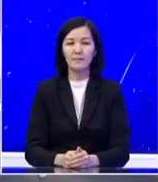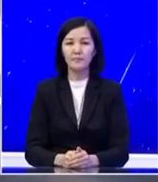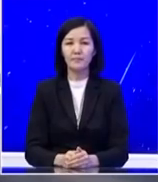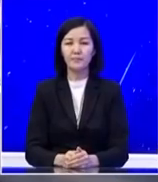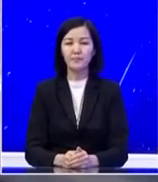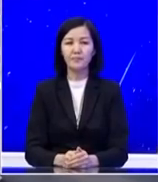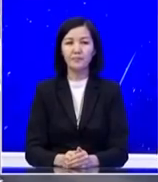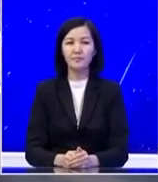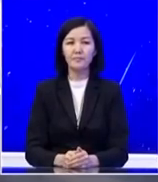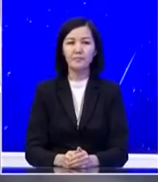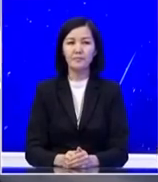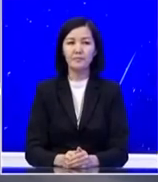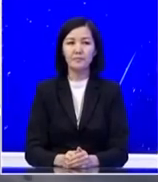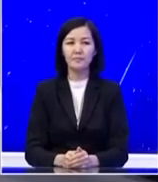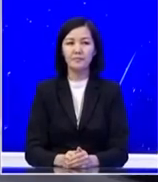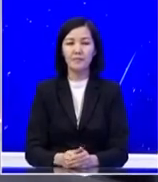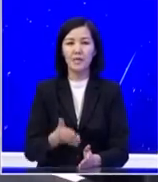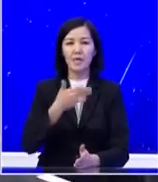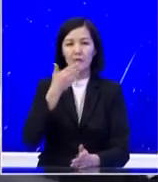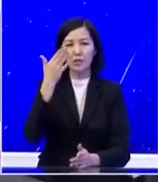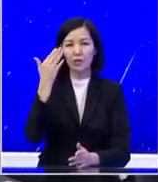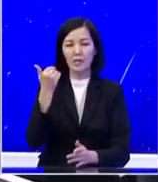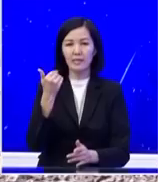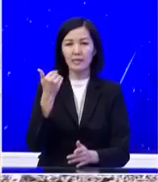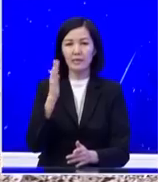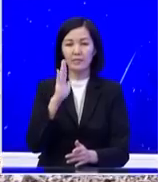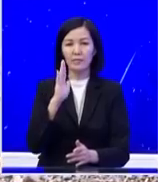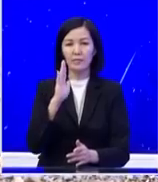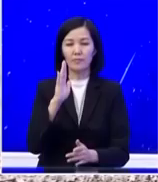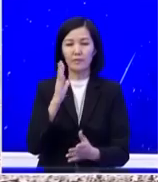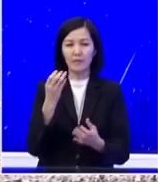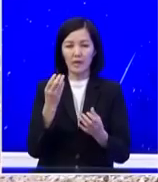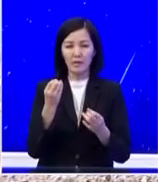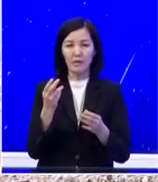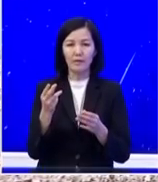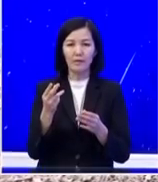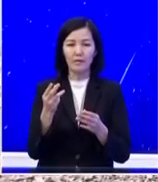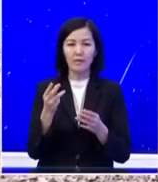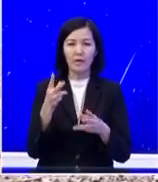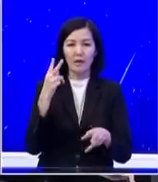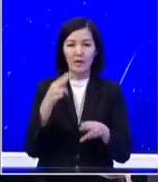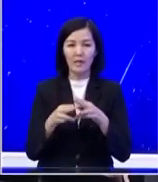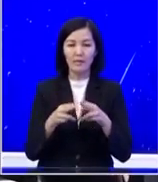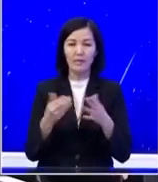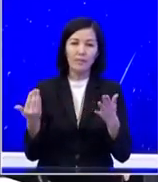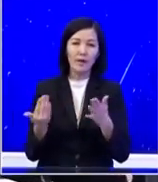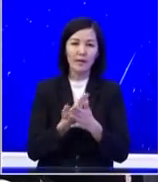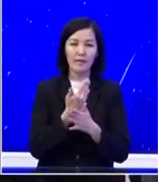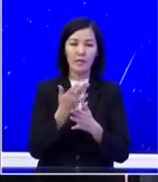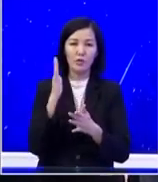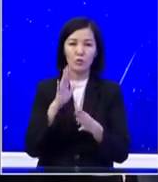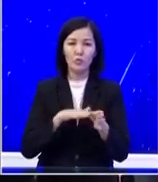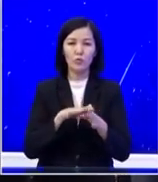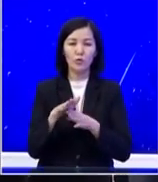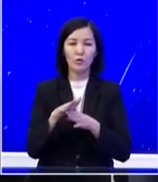июнь уже начинает уменьшаться. Да, в июне еще будет таяние ледников. Да, да. А потом уменьшаться. Да. Опять вот это